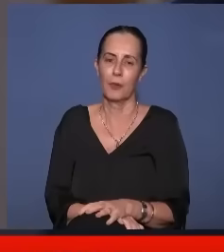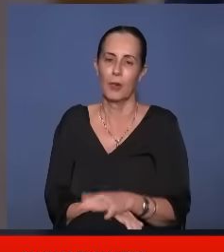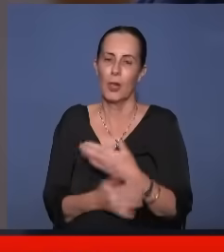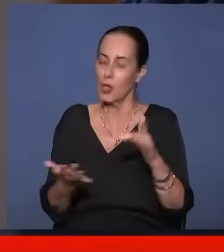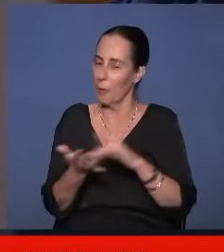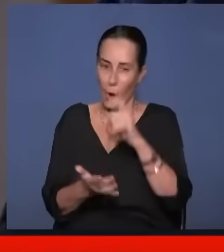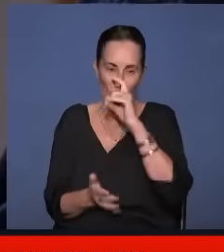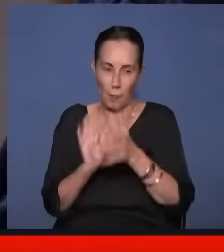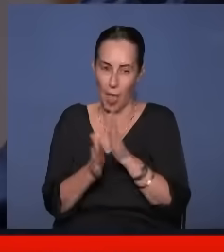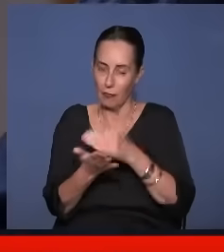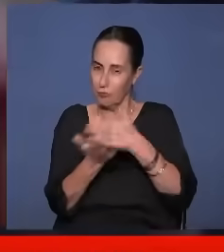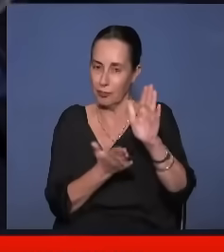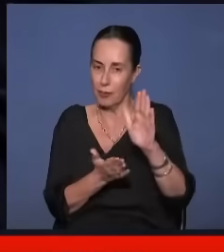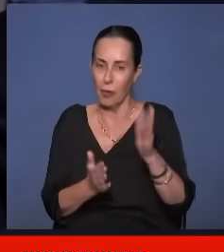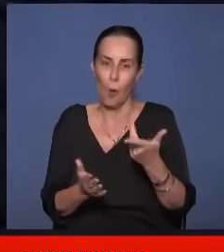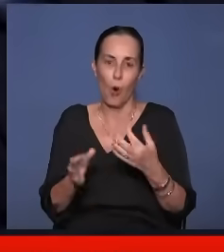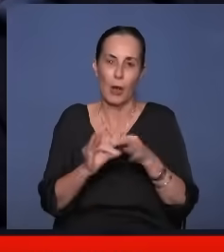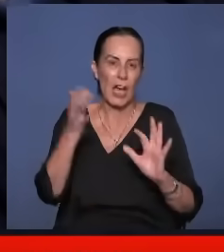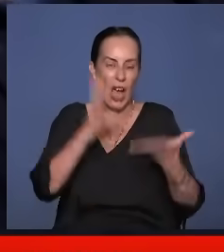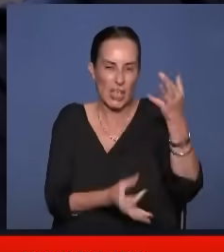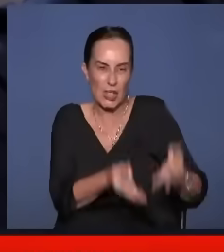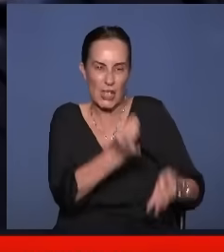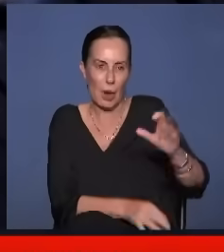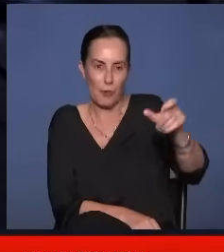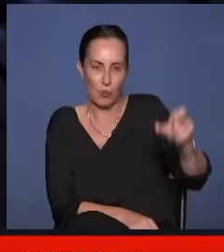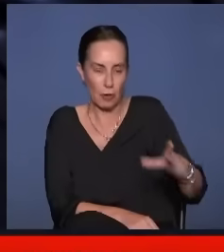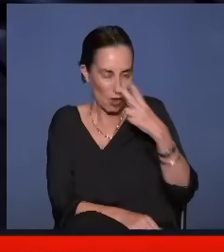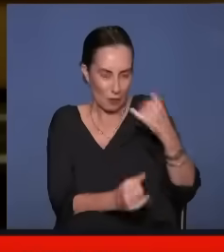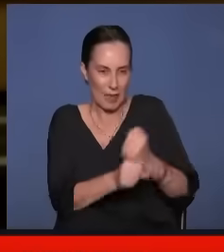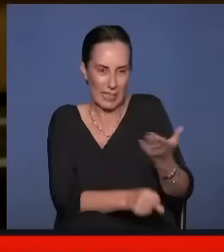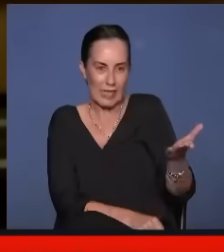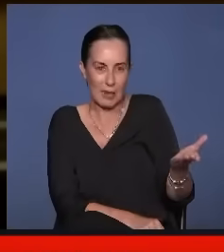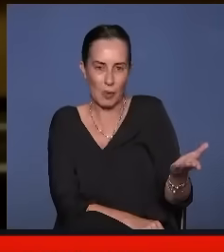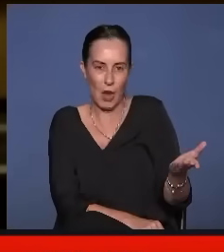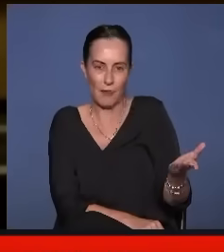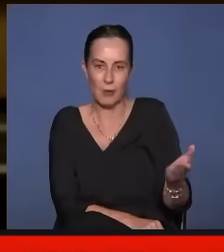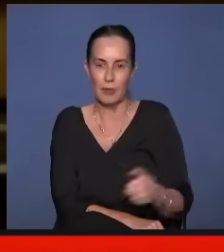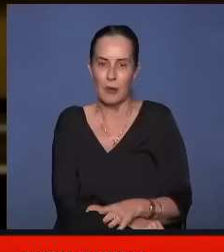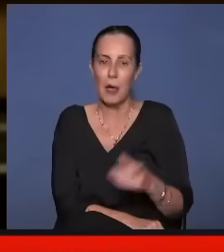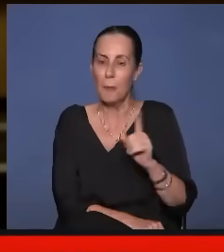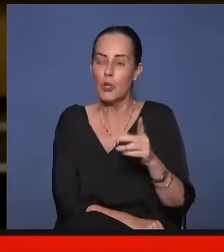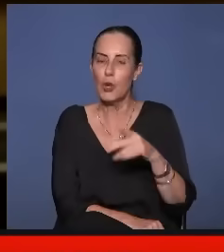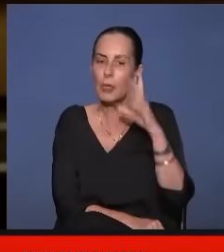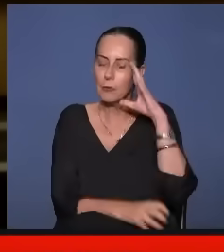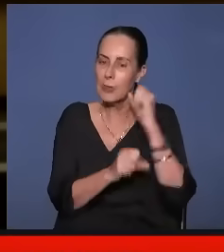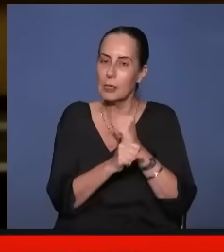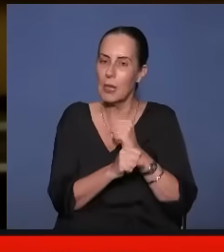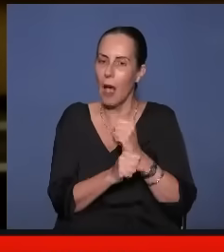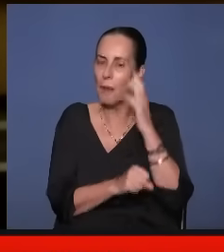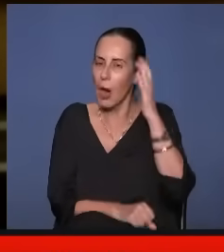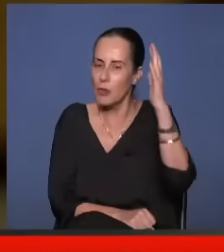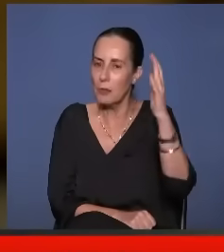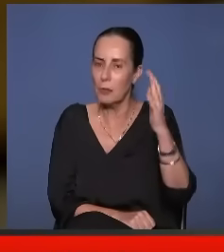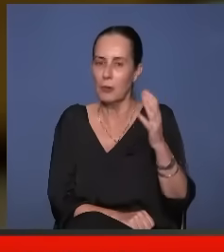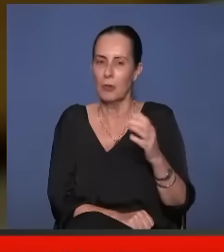לערבים בארץ ישראל, בואו נדליק אש גם ביהודה ושומרון, הם מנסים עכשיו. מי שיש לו איזו תפיסה משיחיסטית,